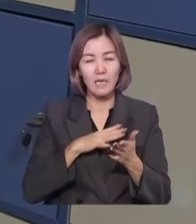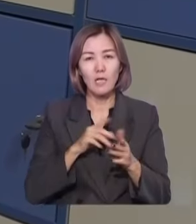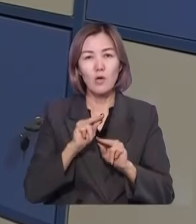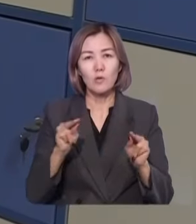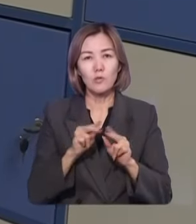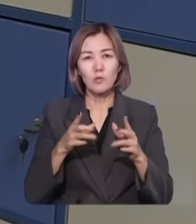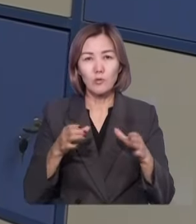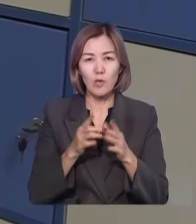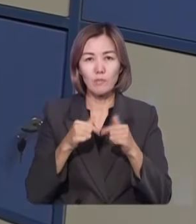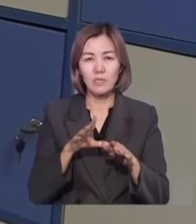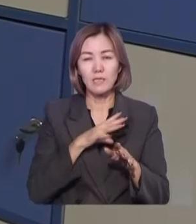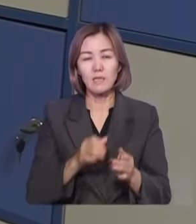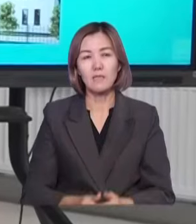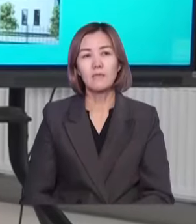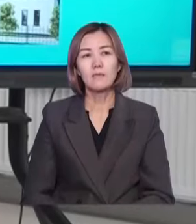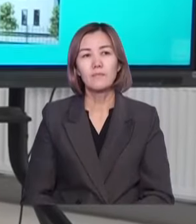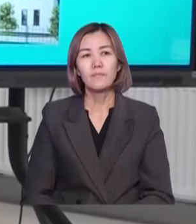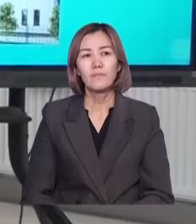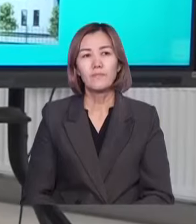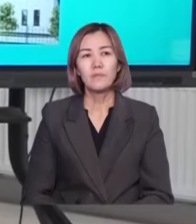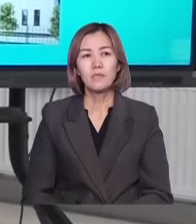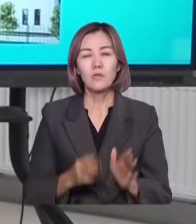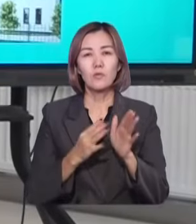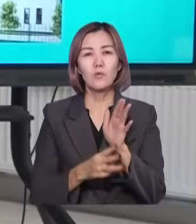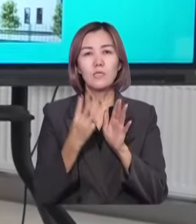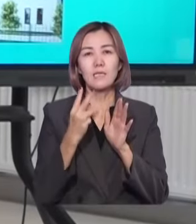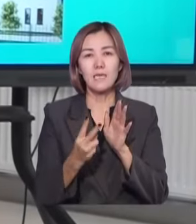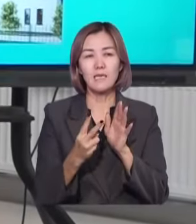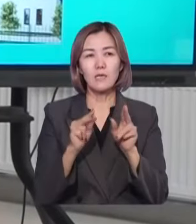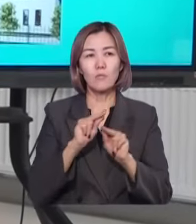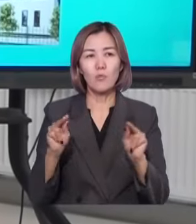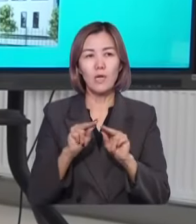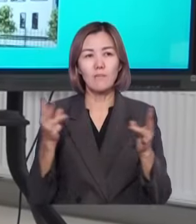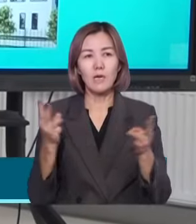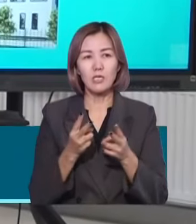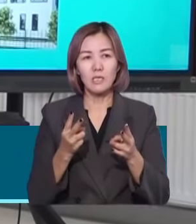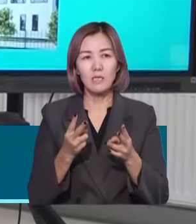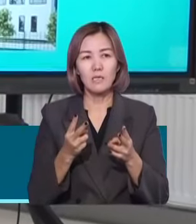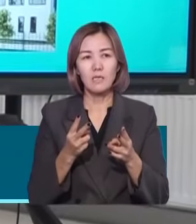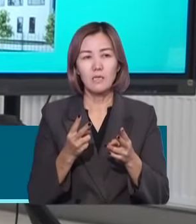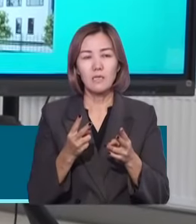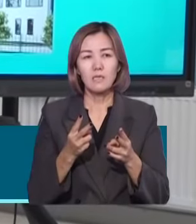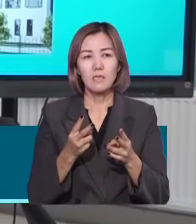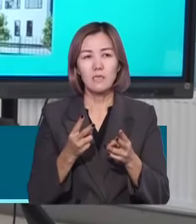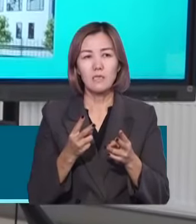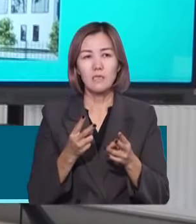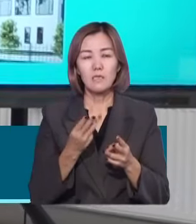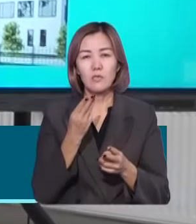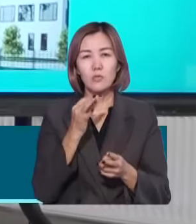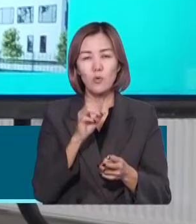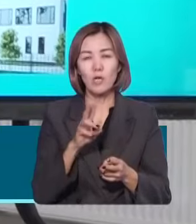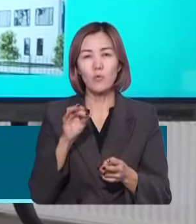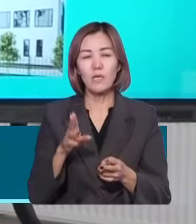да жасақталып жатыр. Негізгі 92 мұғалім қажет. Оның ішінде Алтынсарин Шоқан Уәлиханов атындағы орта